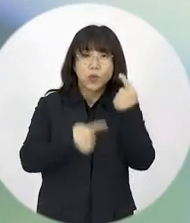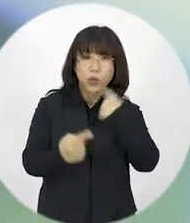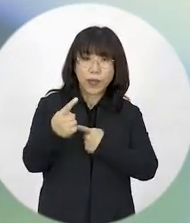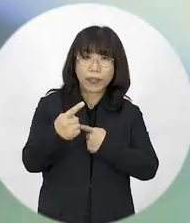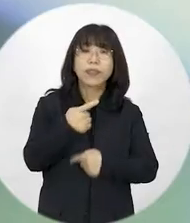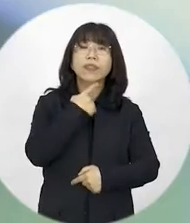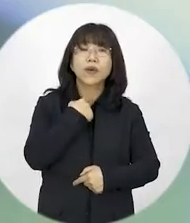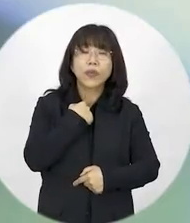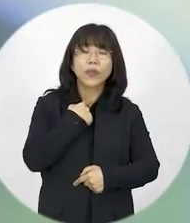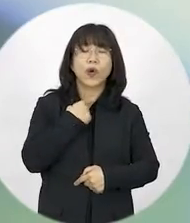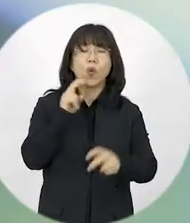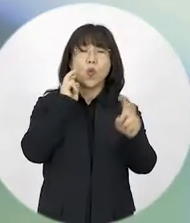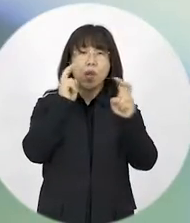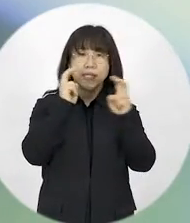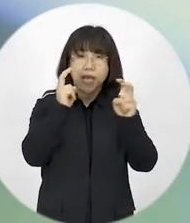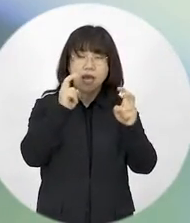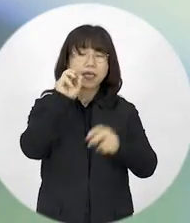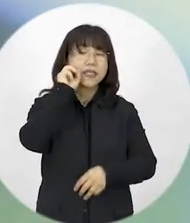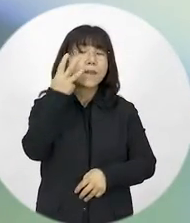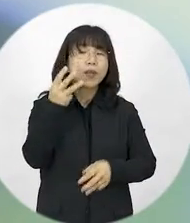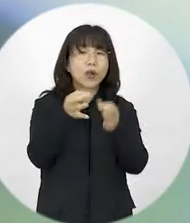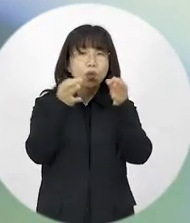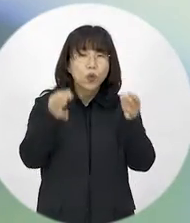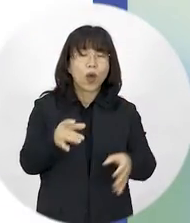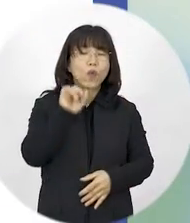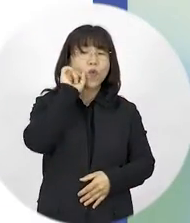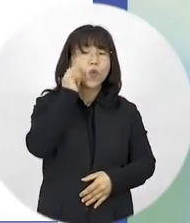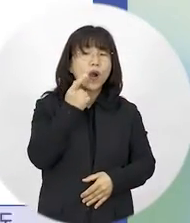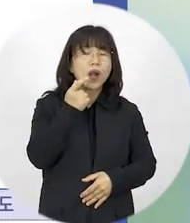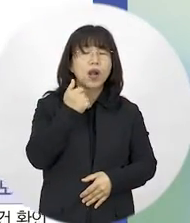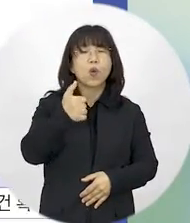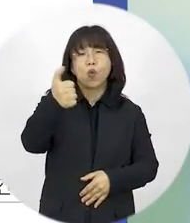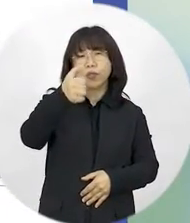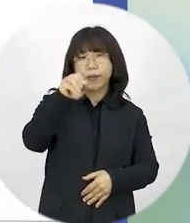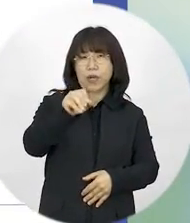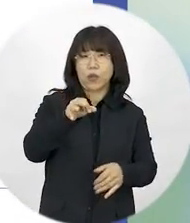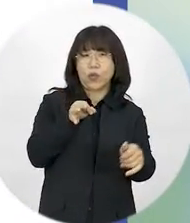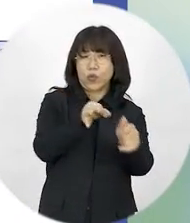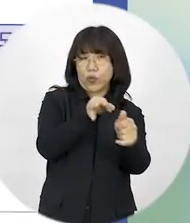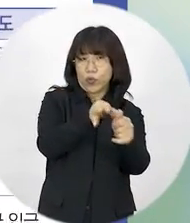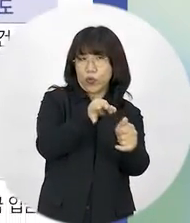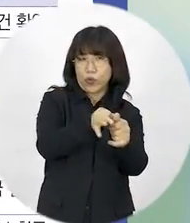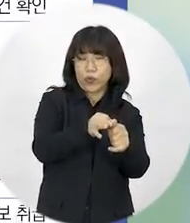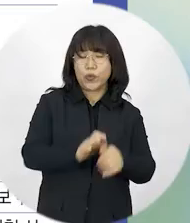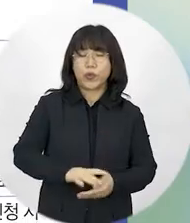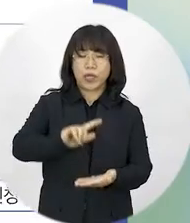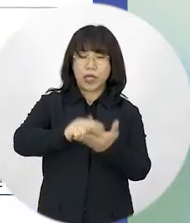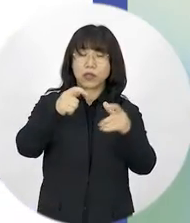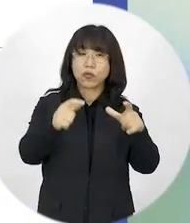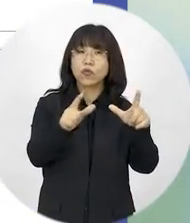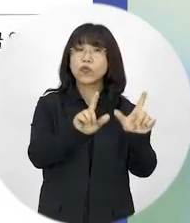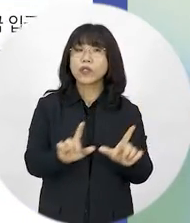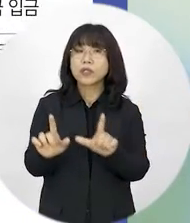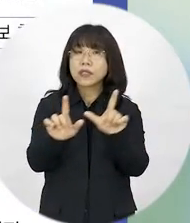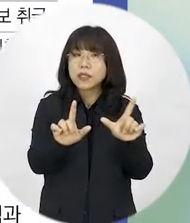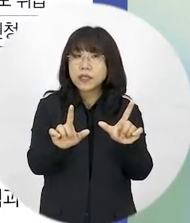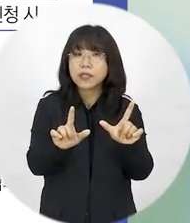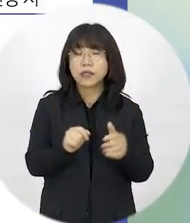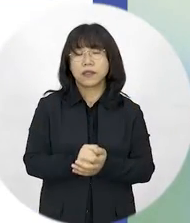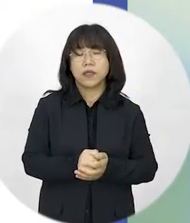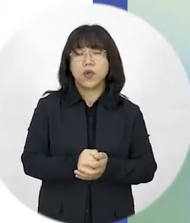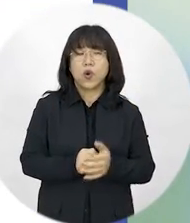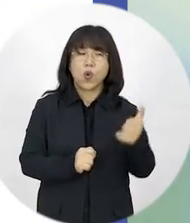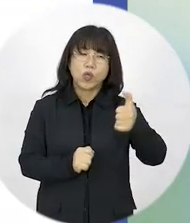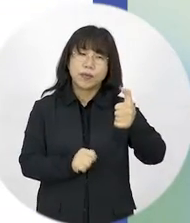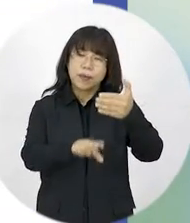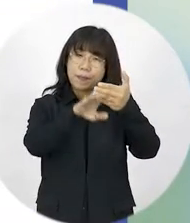근무하는 무급휴직 근로자에게 최대 3개월간 월 50만 원을 지원하는 사업입니다. 강서구 소재 50인